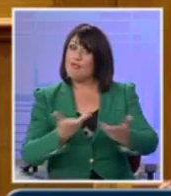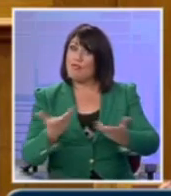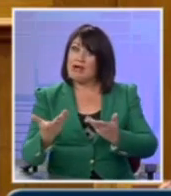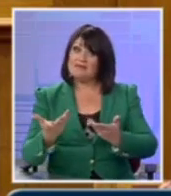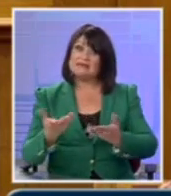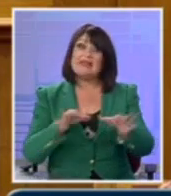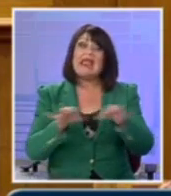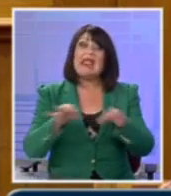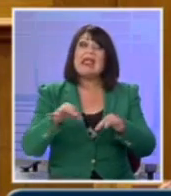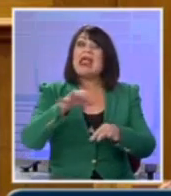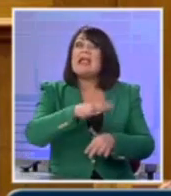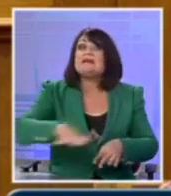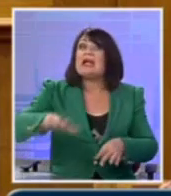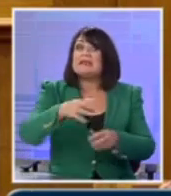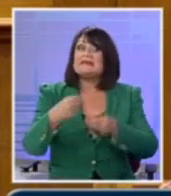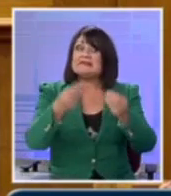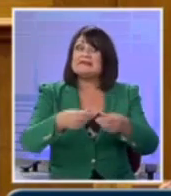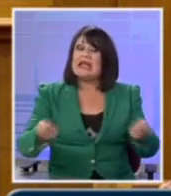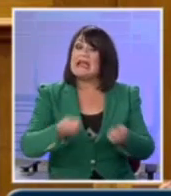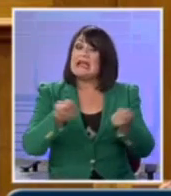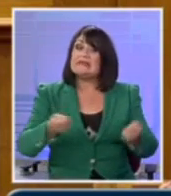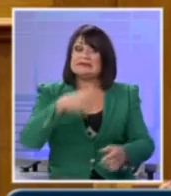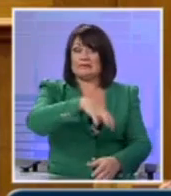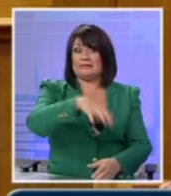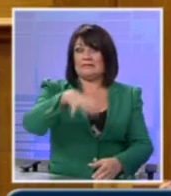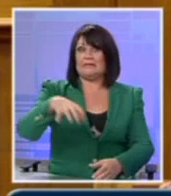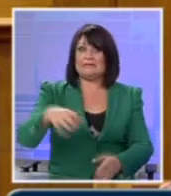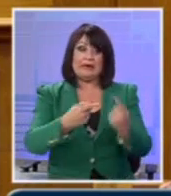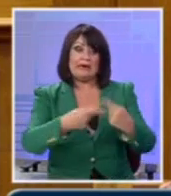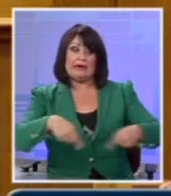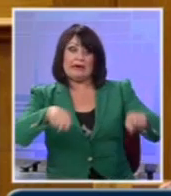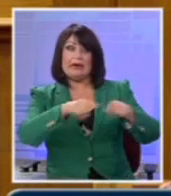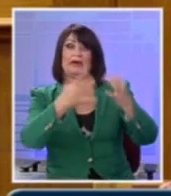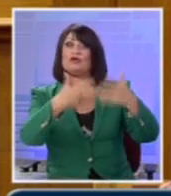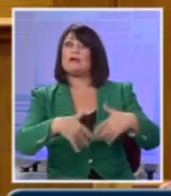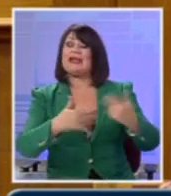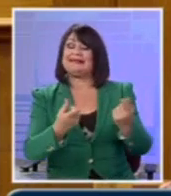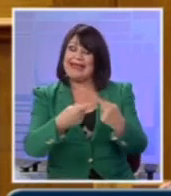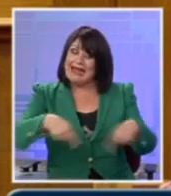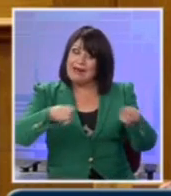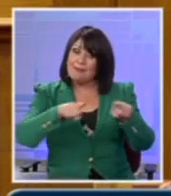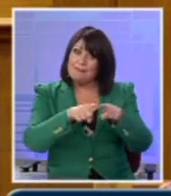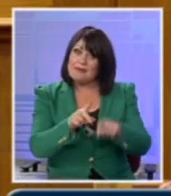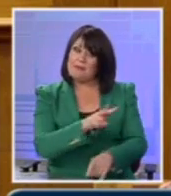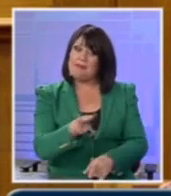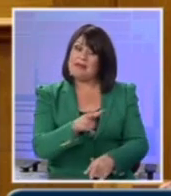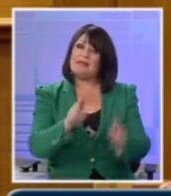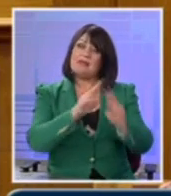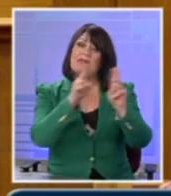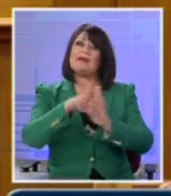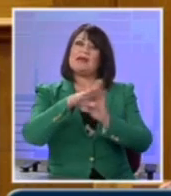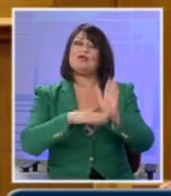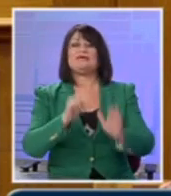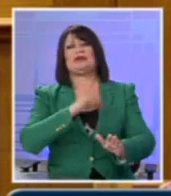εκτάσεων και εγκαταστάσεων όπως και για τη ρύθμιση λειτουργιών του λιμανιού με βάση κοινά παραδεκτούς διεθνείς κανόνες